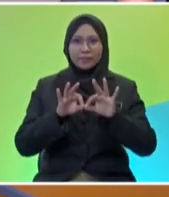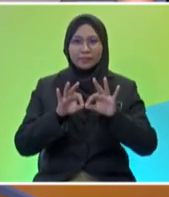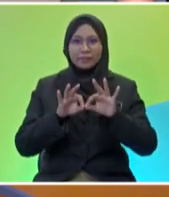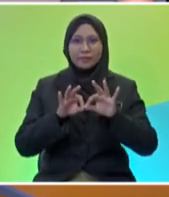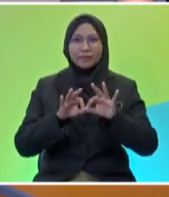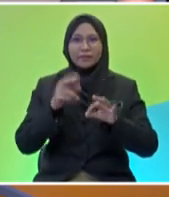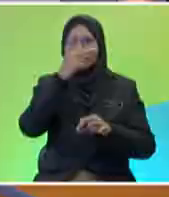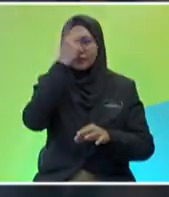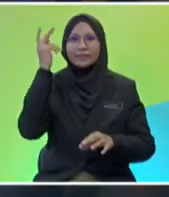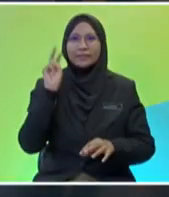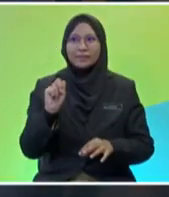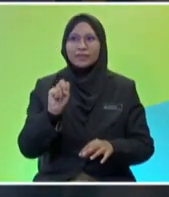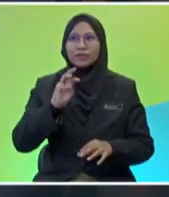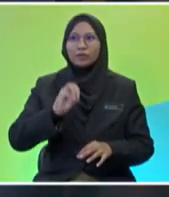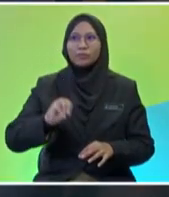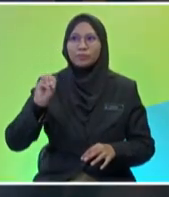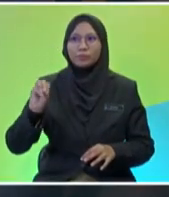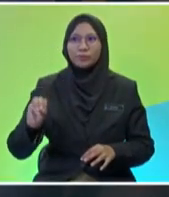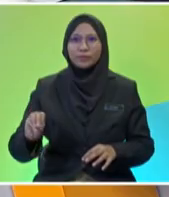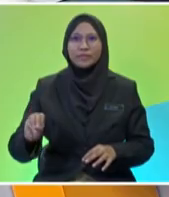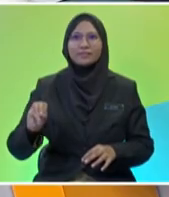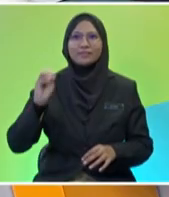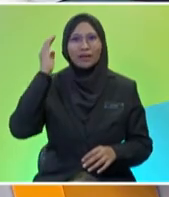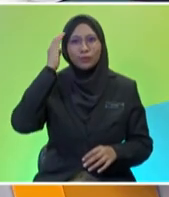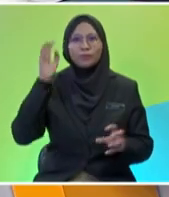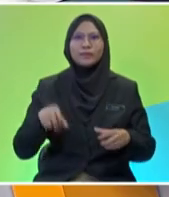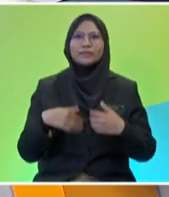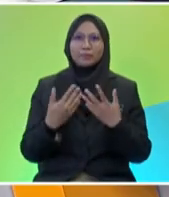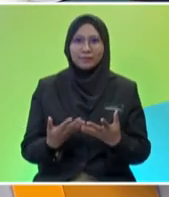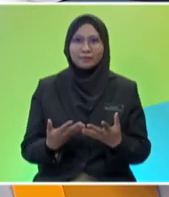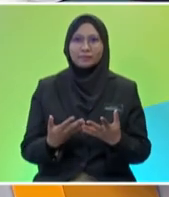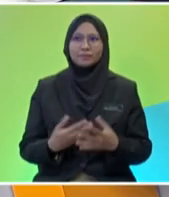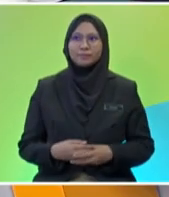murid-murid gitu lain pengalaman tersebut